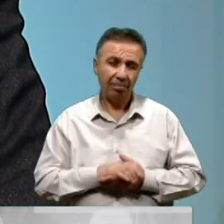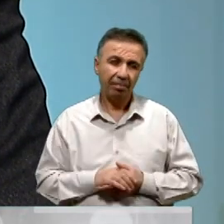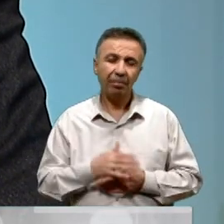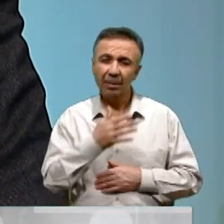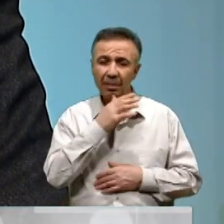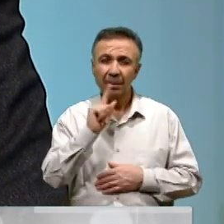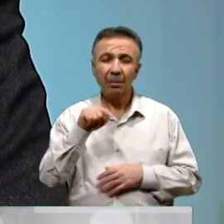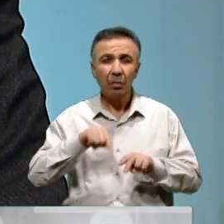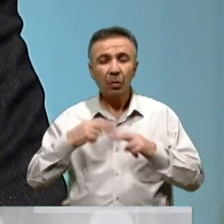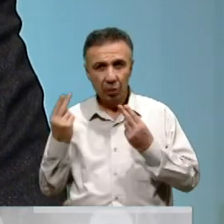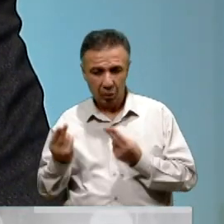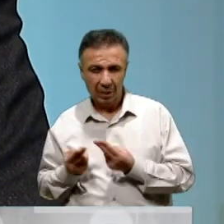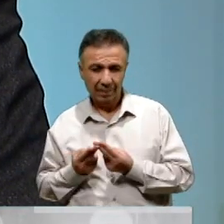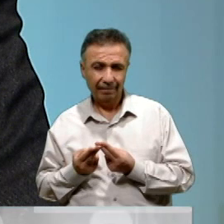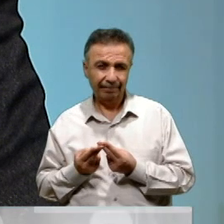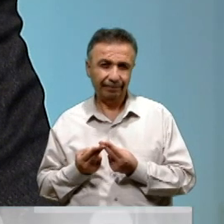bu dünya